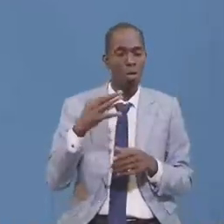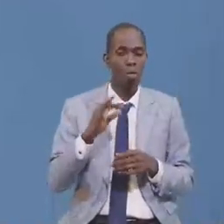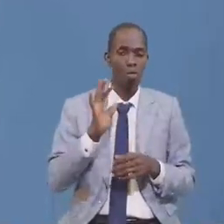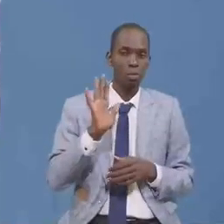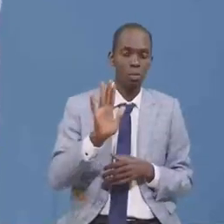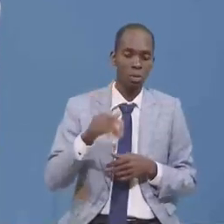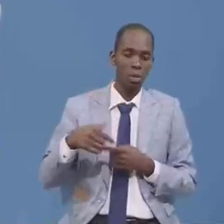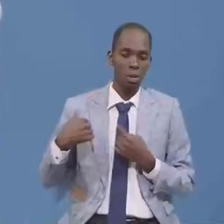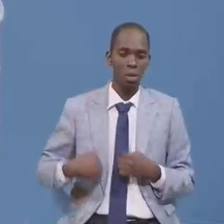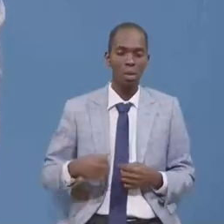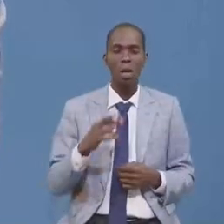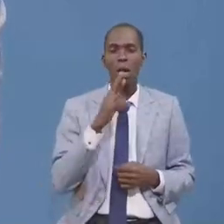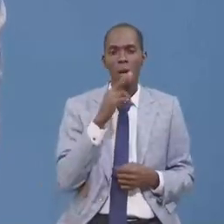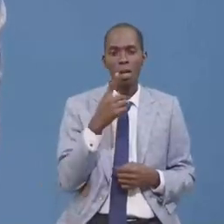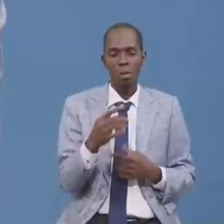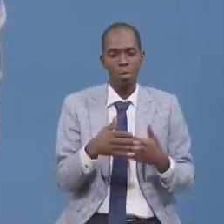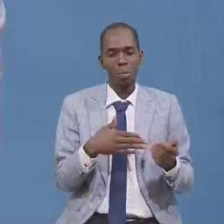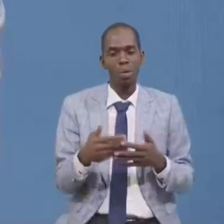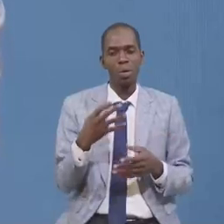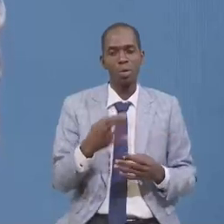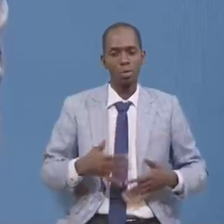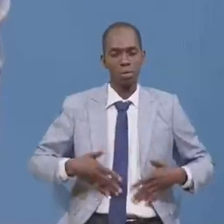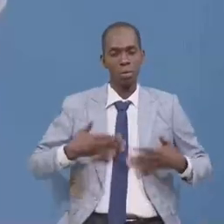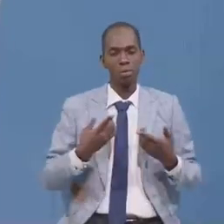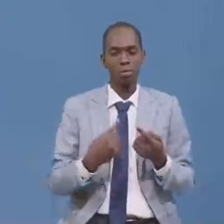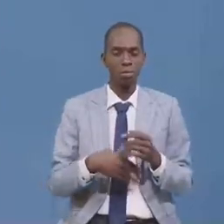Parce que de ce cœur-là viennent les sources de la vie.